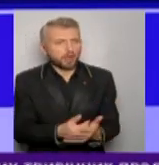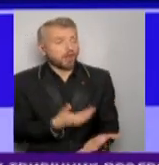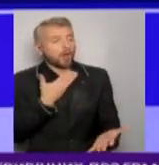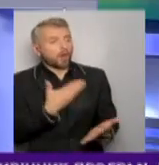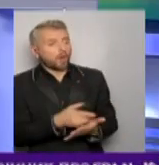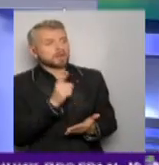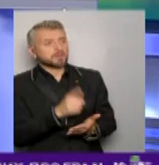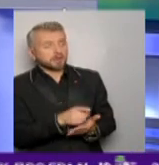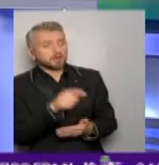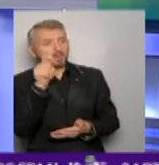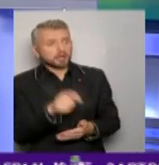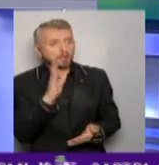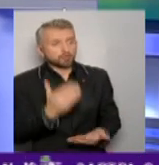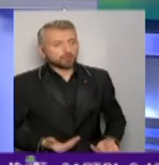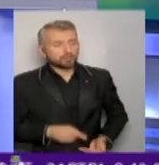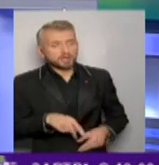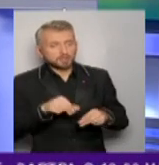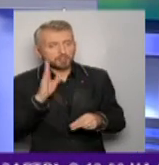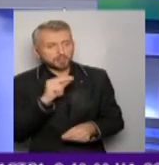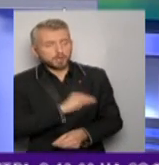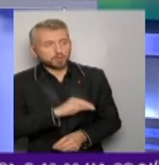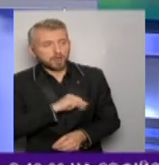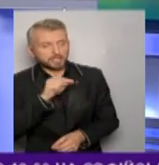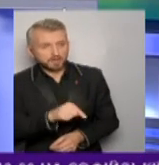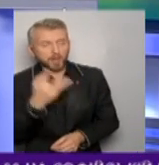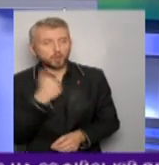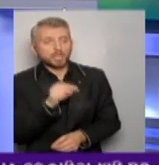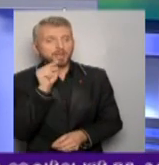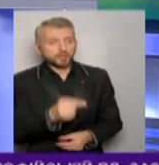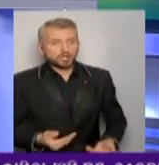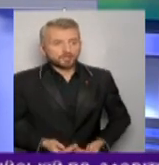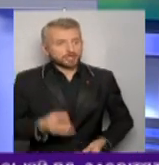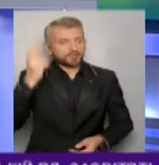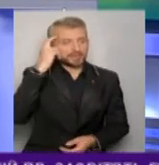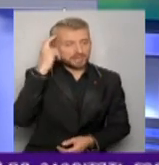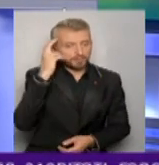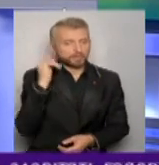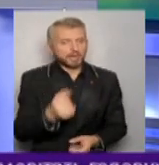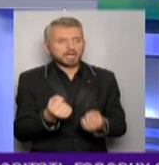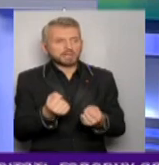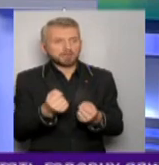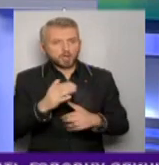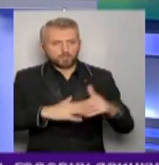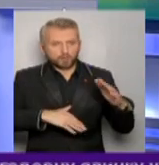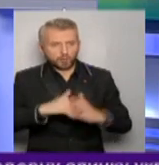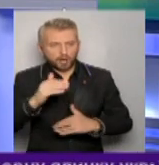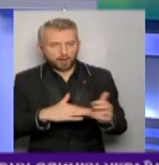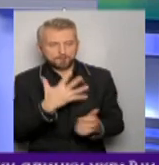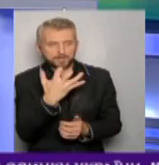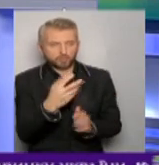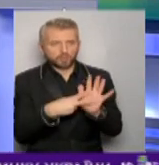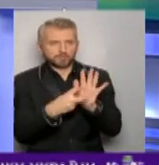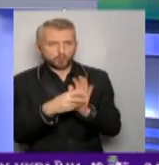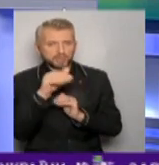От ви приходите і будете жити на тій землі, і будете працювати на ній. Але коли ви живете в Києві і тримаєте у руках 500 чи